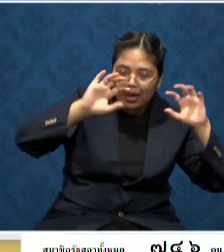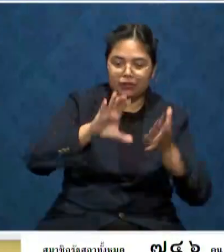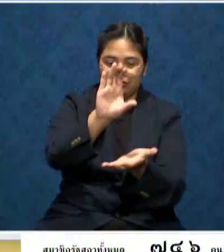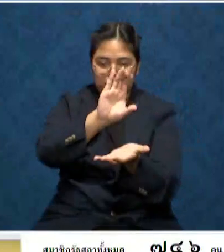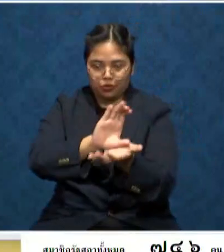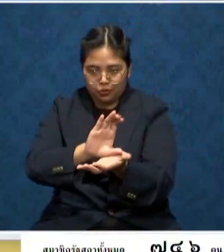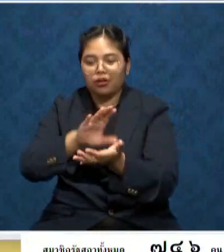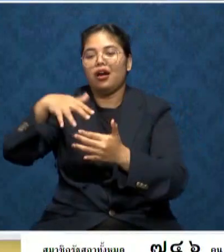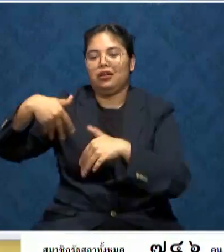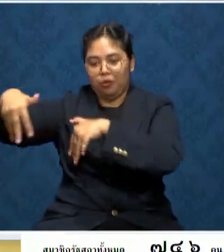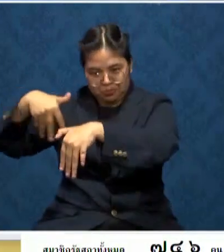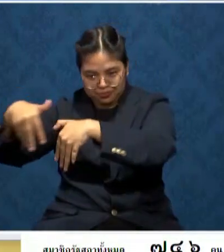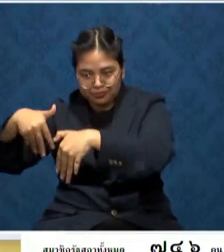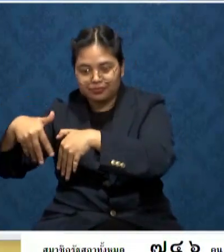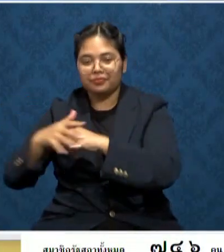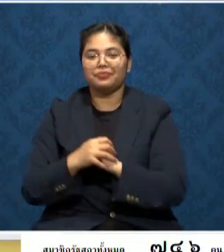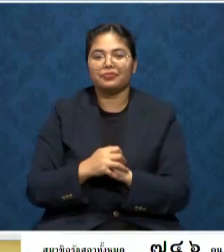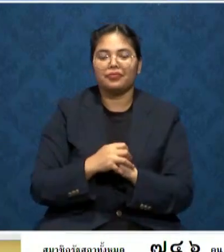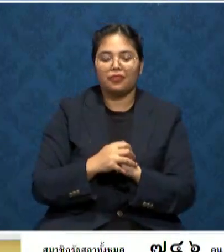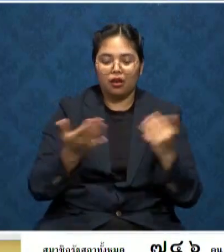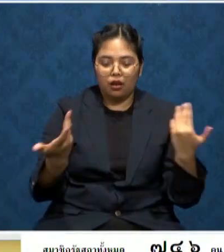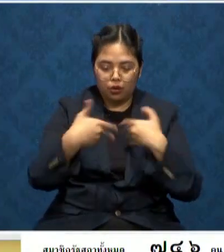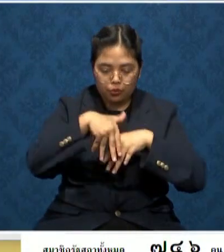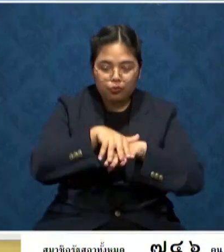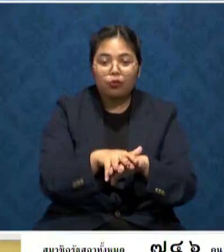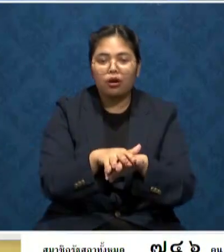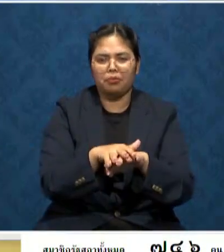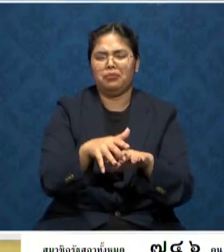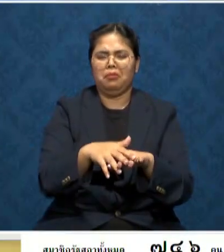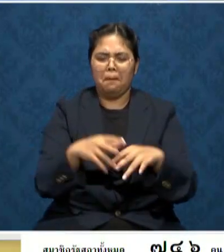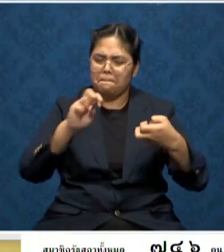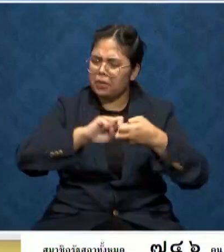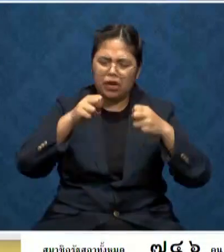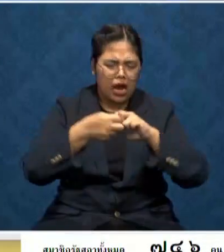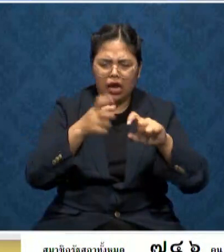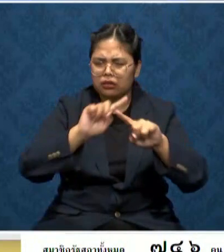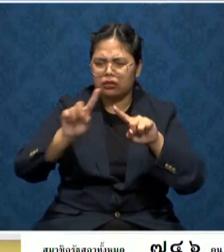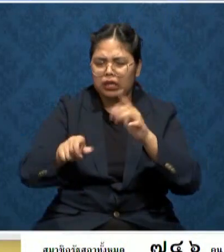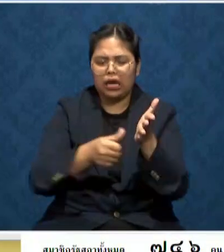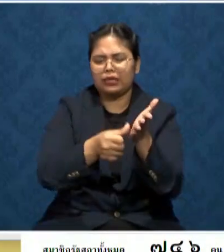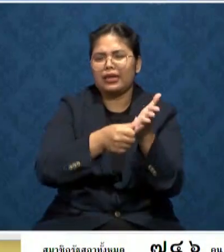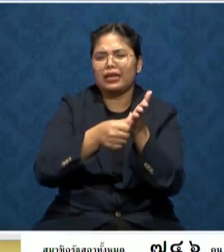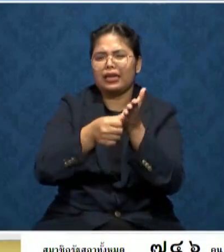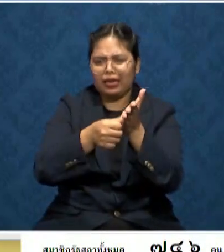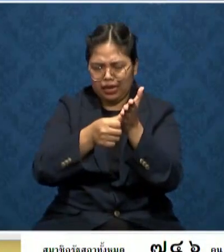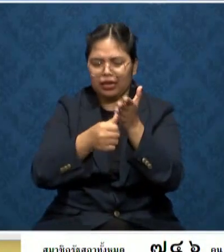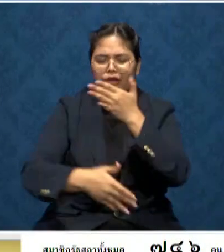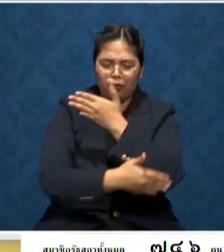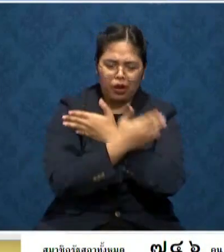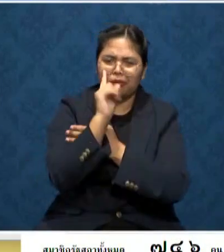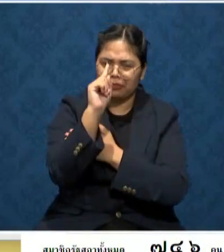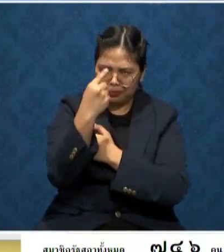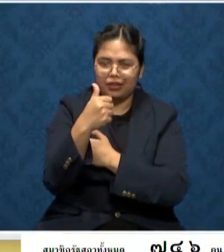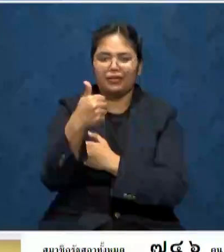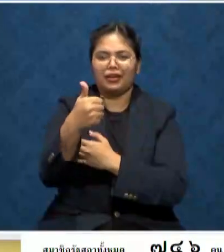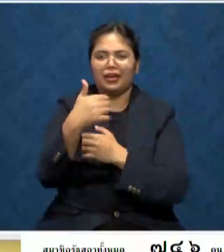stateเพื่อร่วมกันแก้ปัญหาความทาทายต่ๆ และสร้างสรรโอกาสใหมๆร่มกันท่